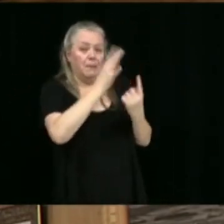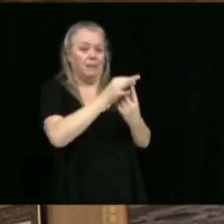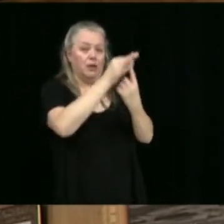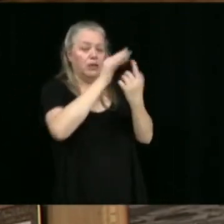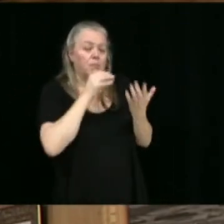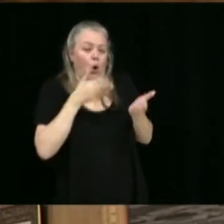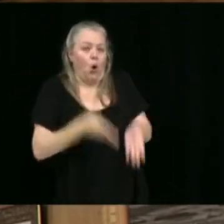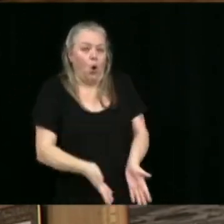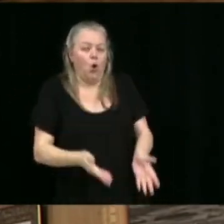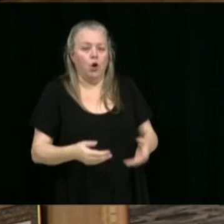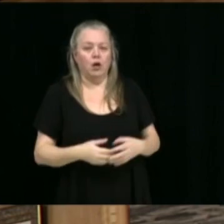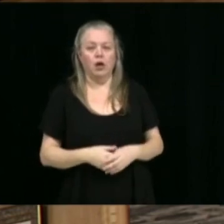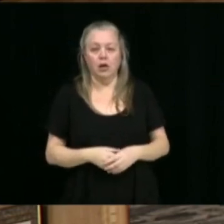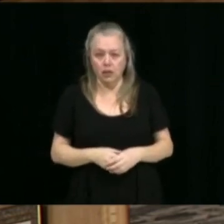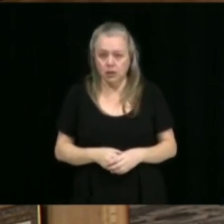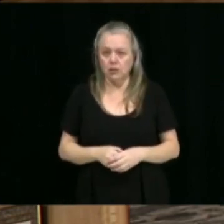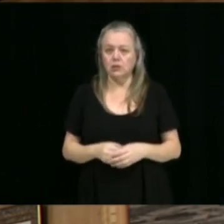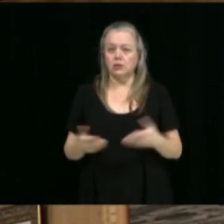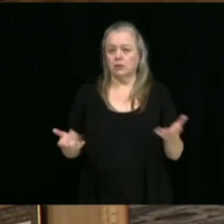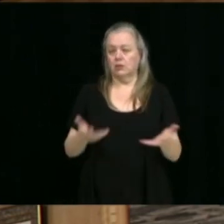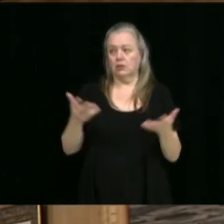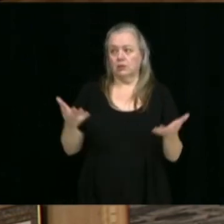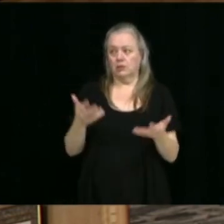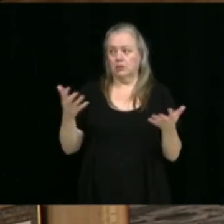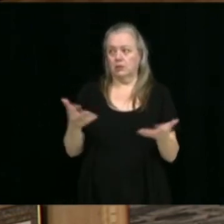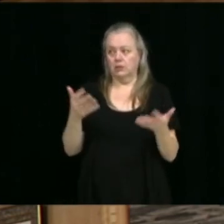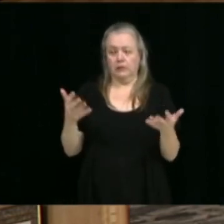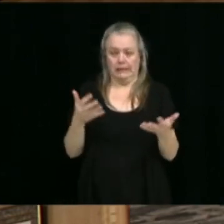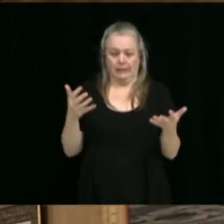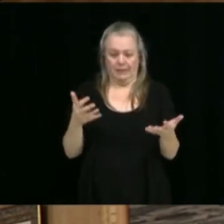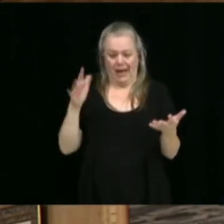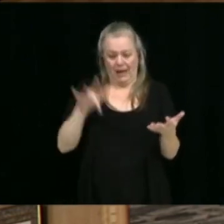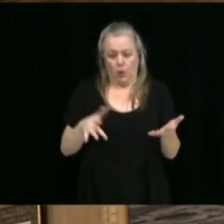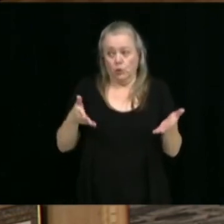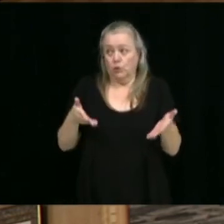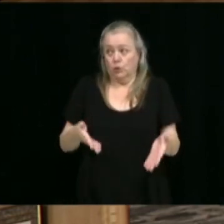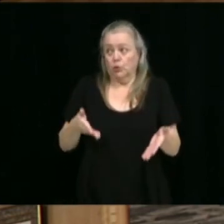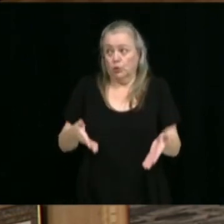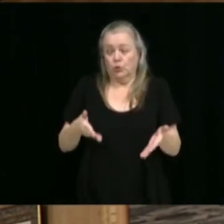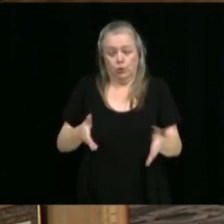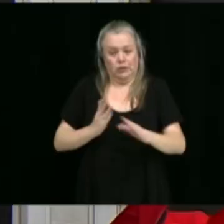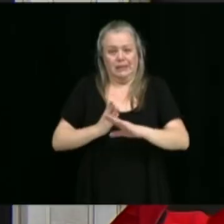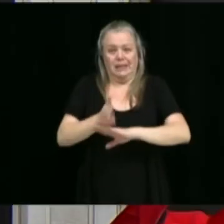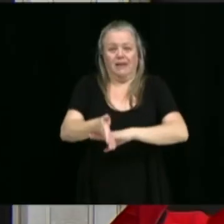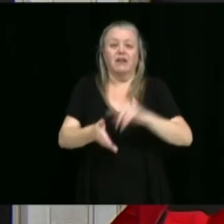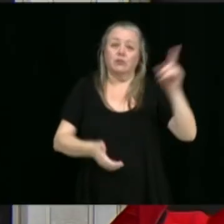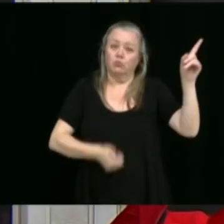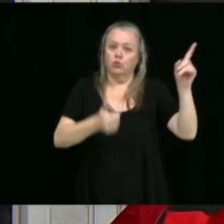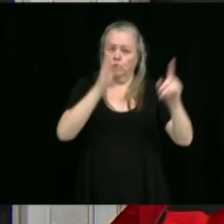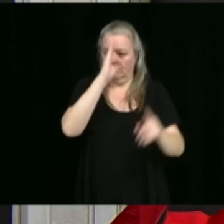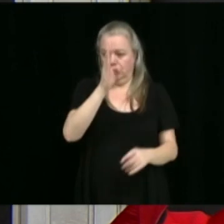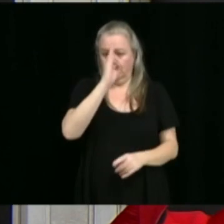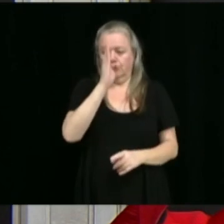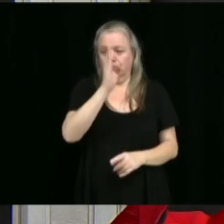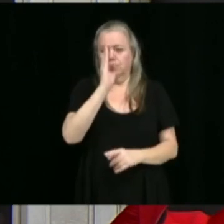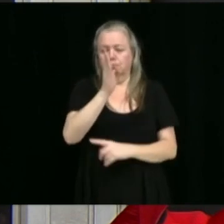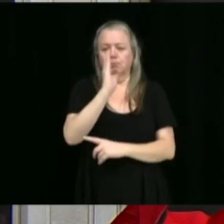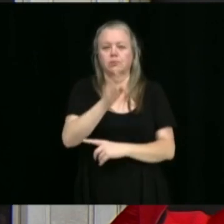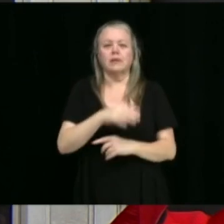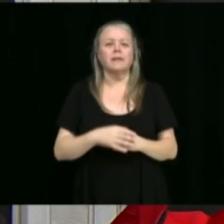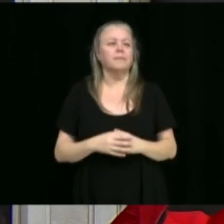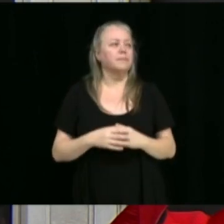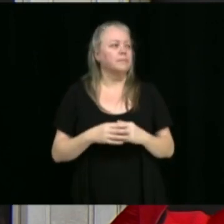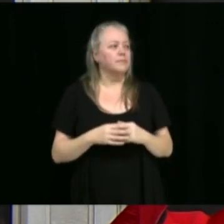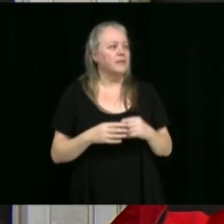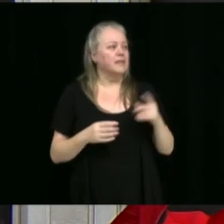priorités, on n'est pas rendu à cette priorité-là. Ouais. Non, mais c'est parce que c'est probablement la traverse la plus passante, là.